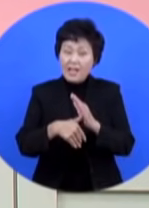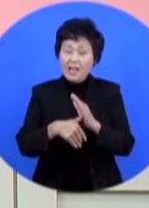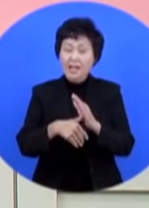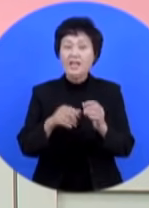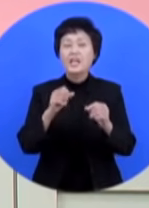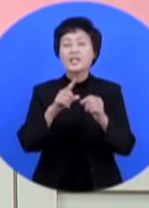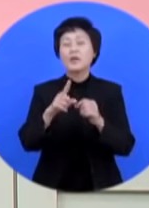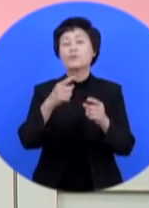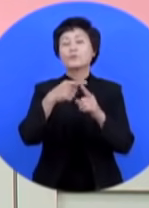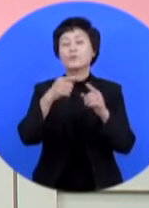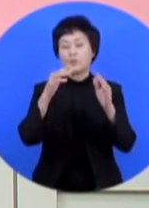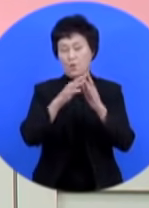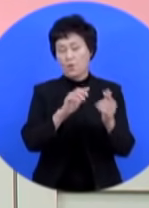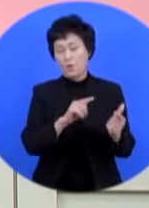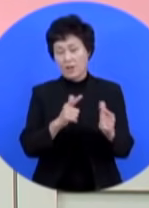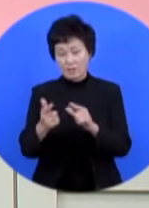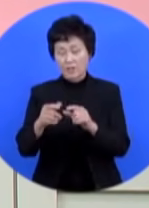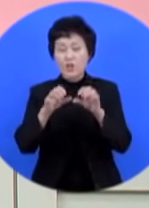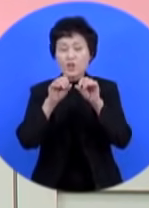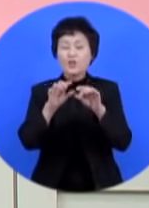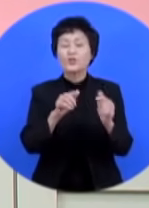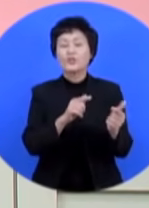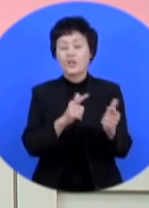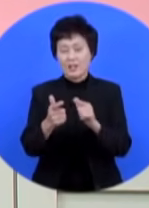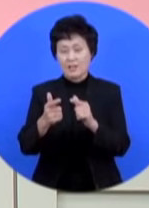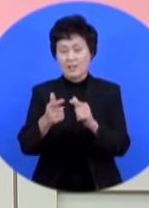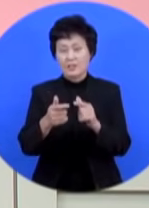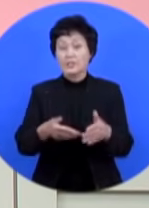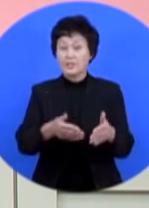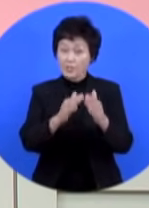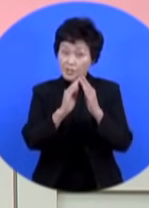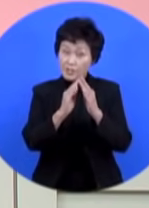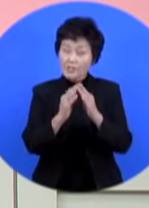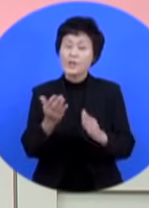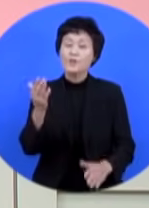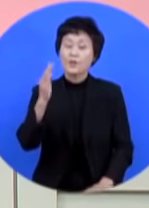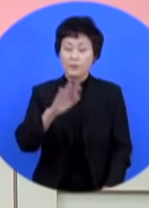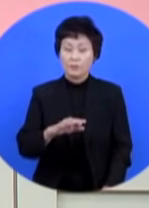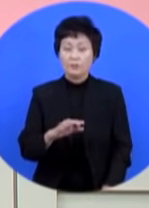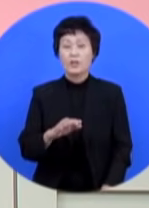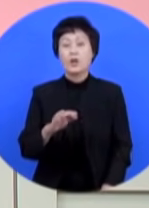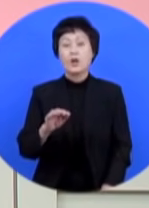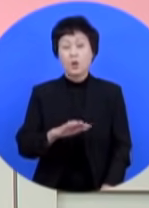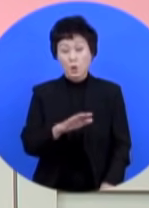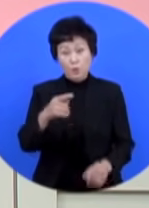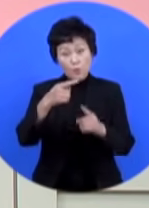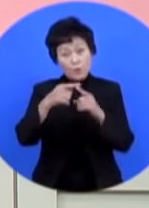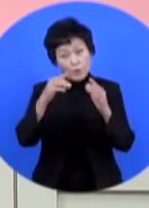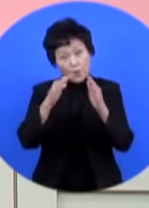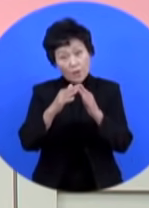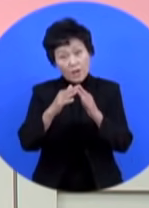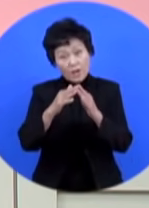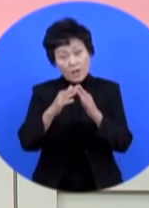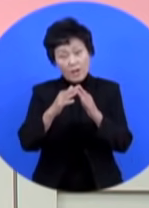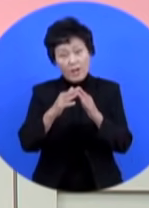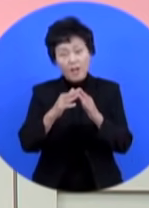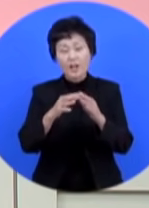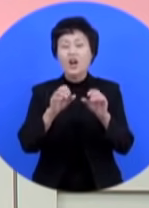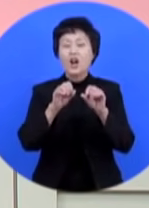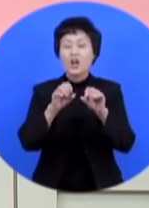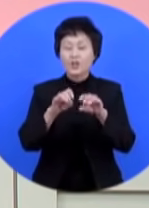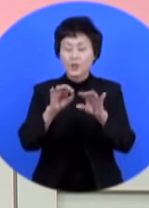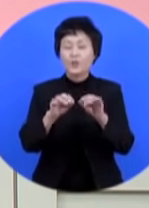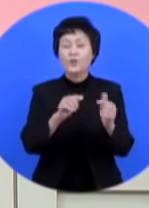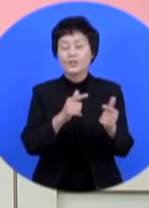대부분의 교회들은 선교사님들에 의해 세워졌지만 특이하게도 저희 교회는 선교사님들에게 복음을 들은 우리